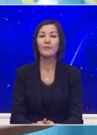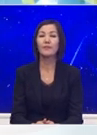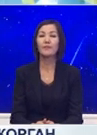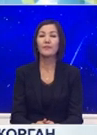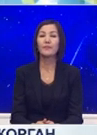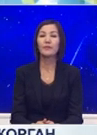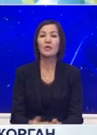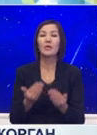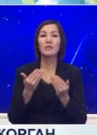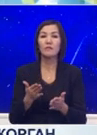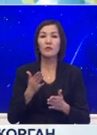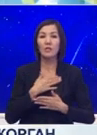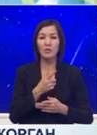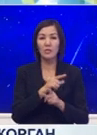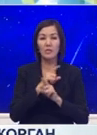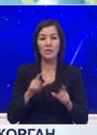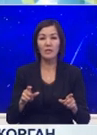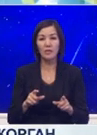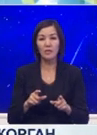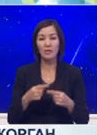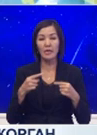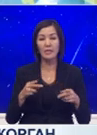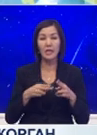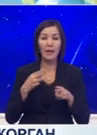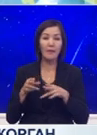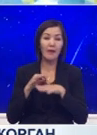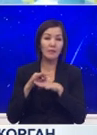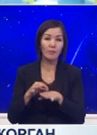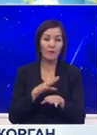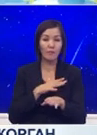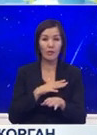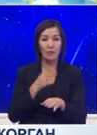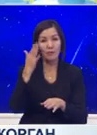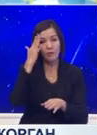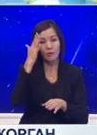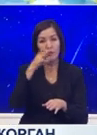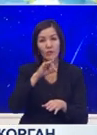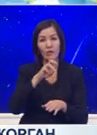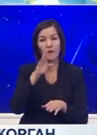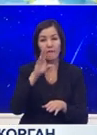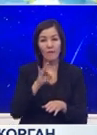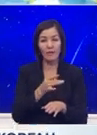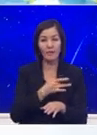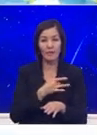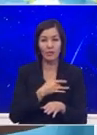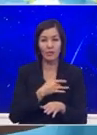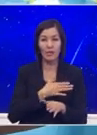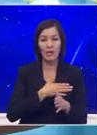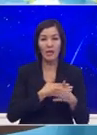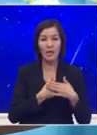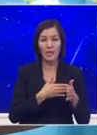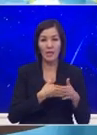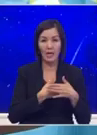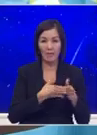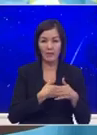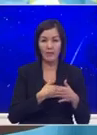сегодня в нашей клинике проводятся самые разные операции в том числе и по методу так и для лечения сердечного клапана раньше мы вскрывали